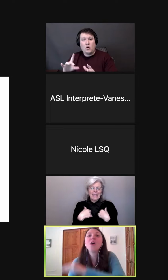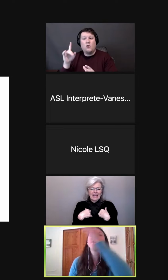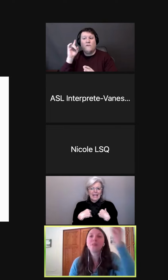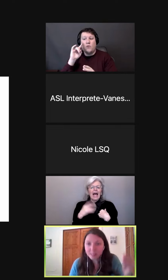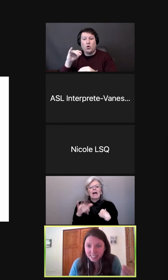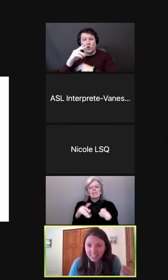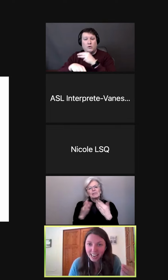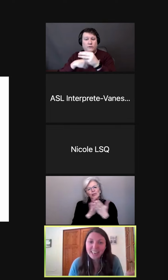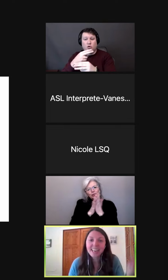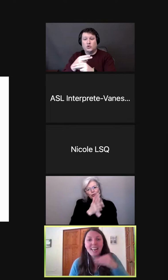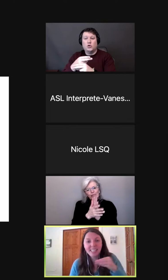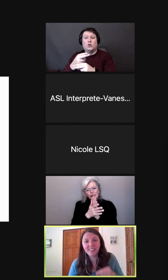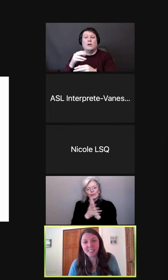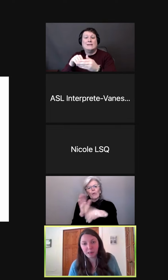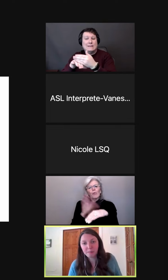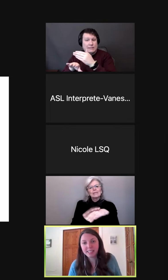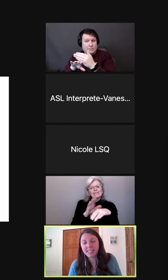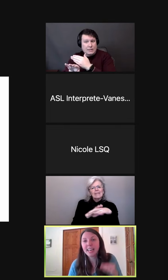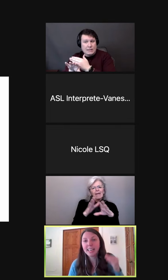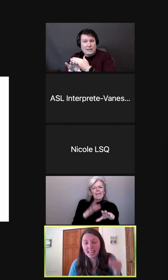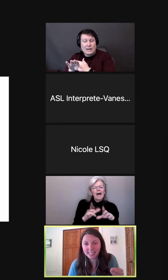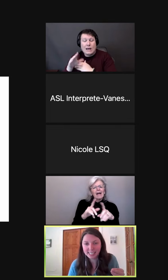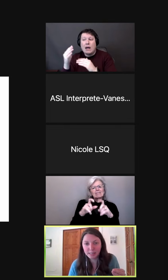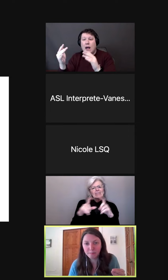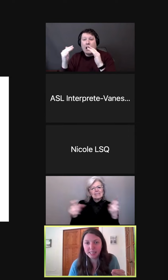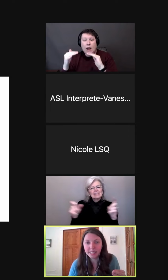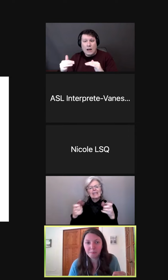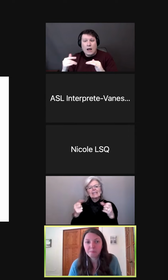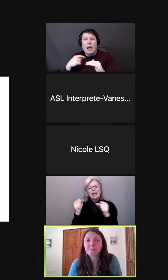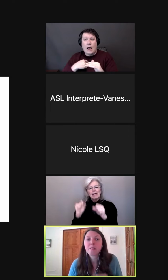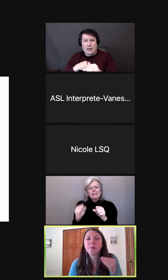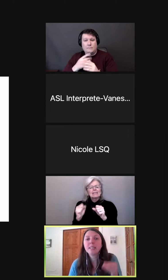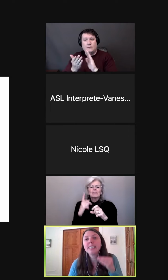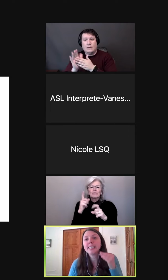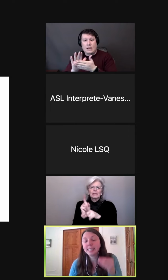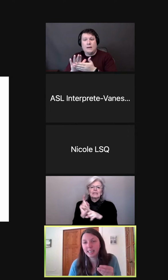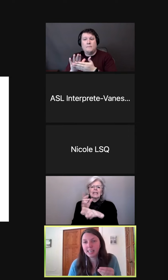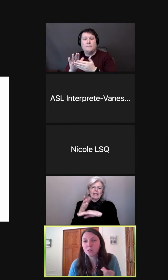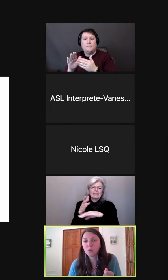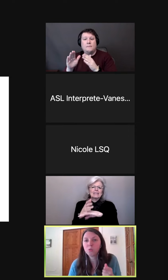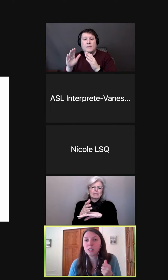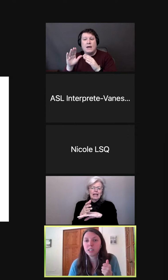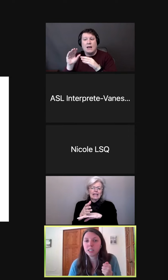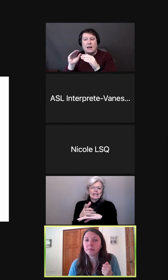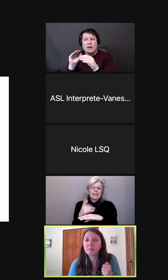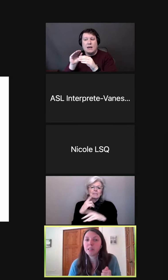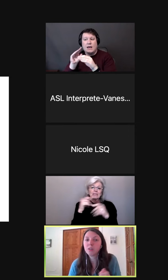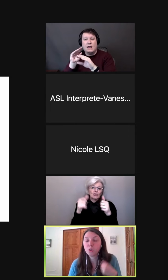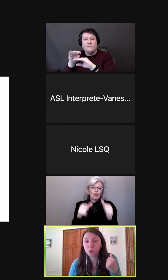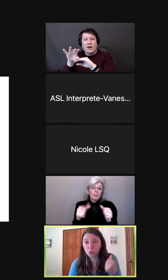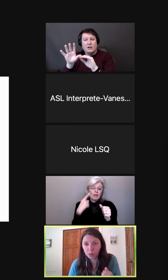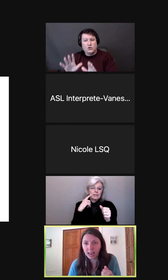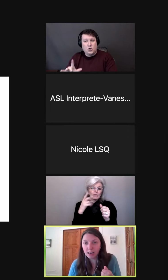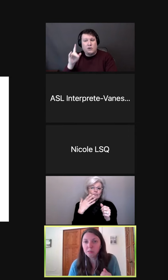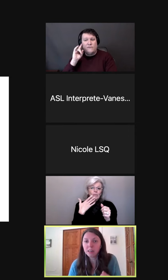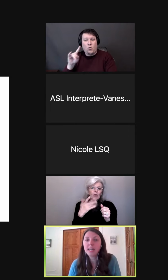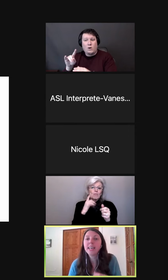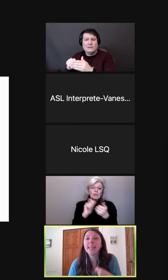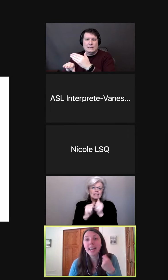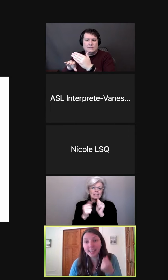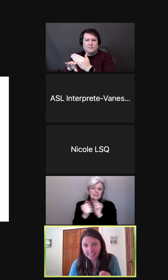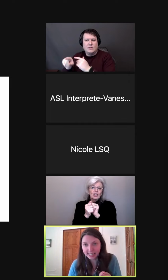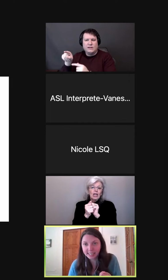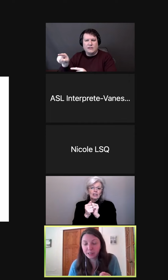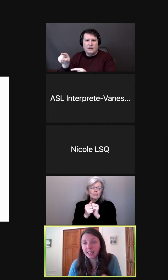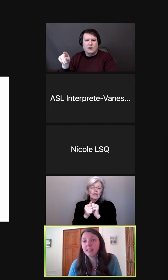devenir conseillère à la diversité capacitaire et à l'accessibilité. Postes qui s'intéressent aux changements durables